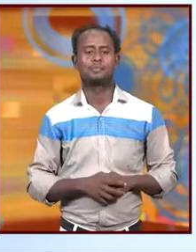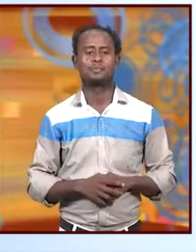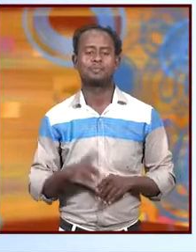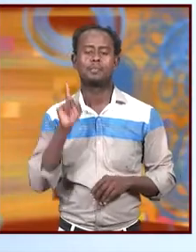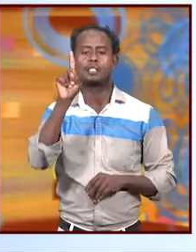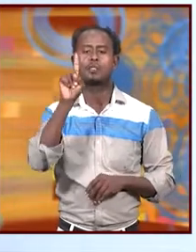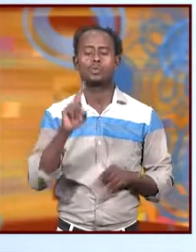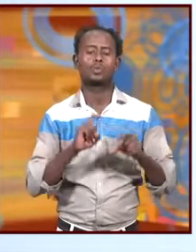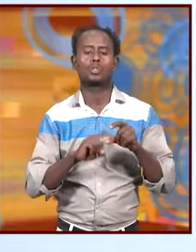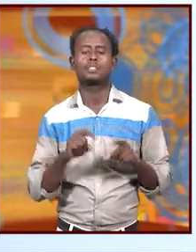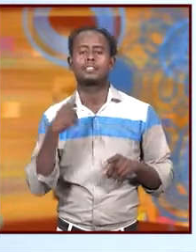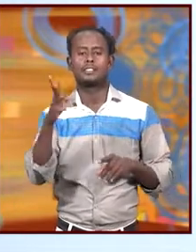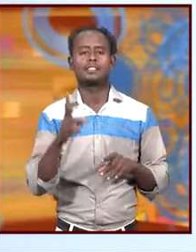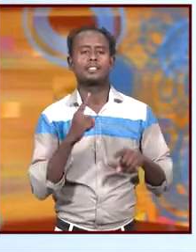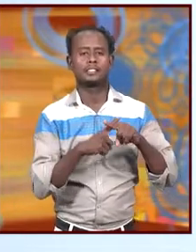முதல் கணக்கு,